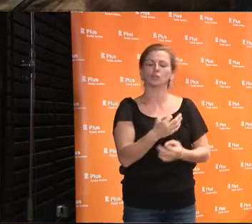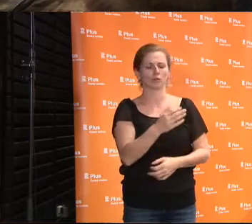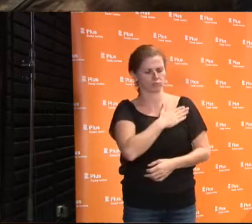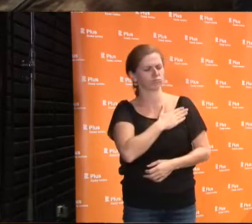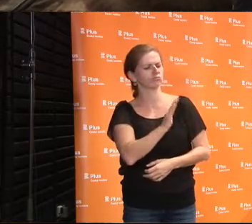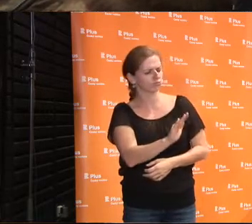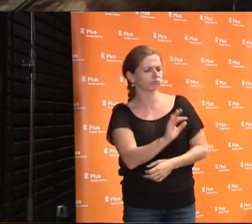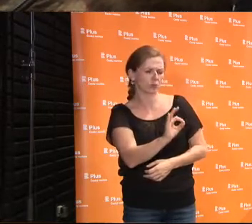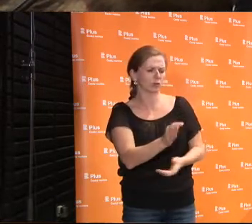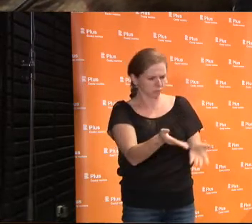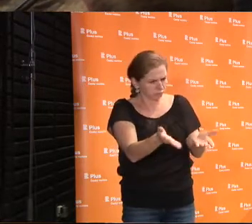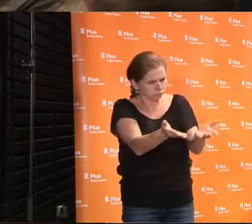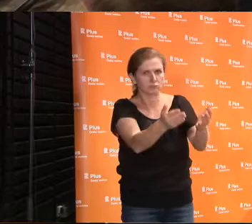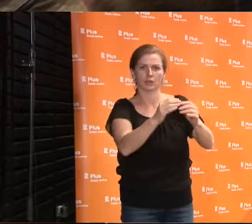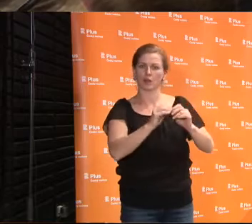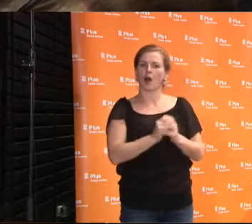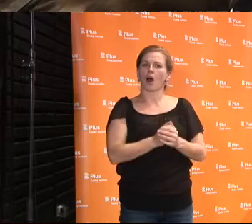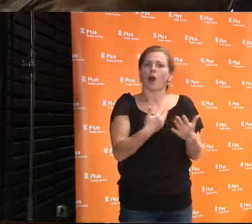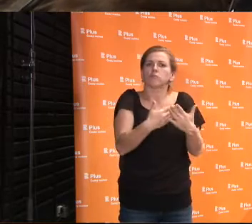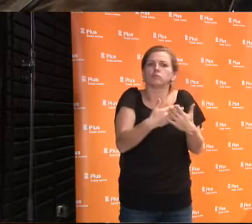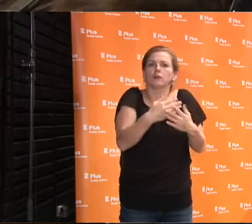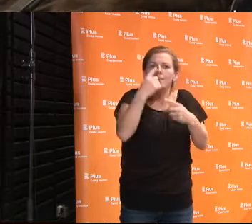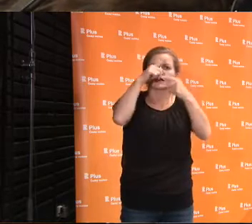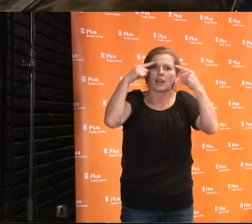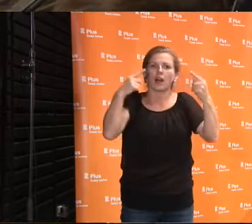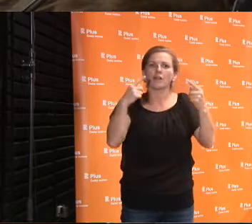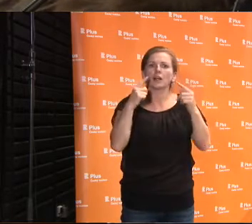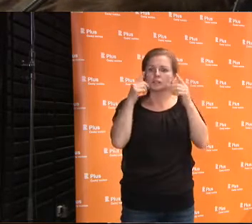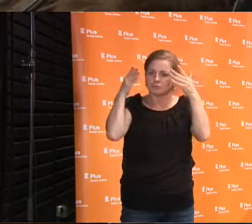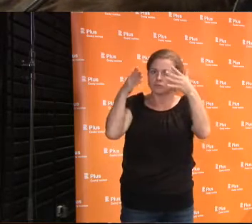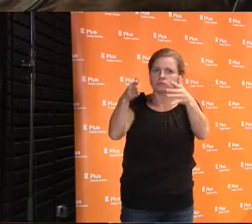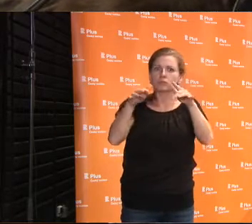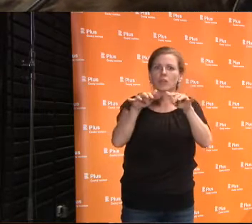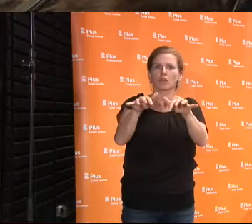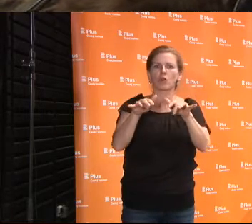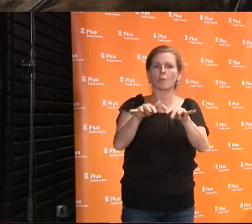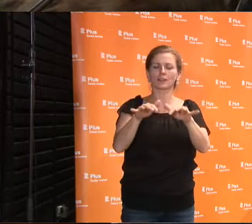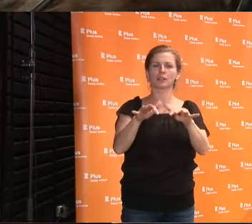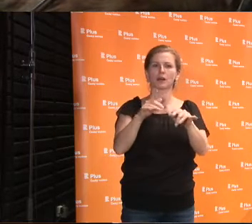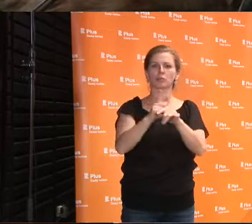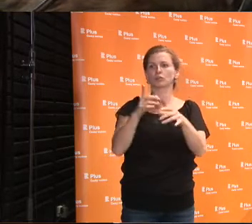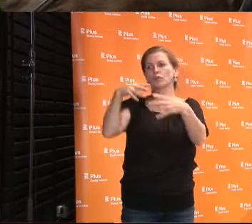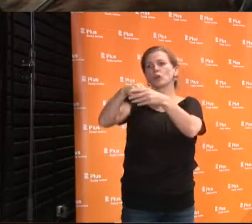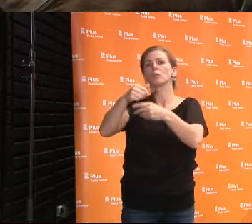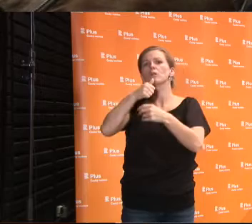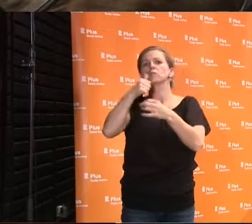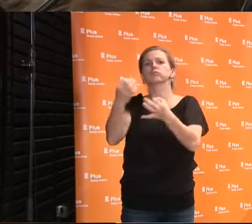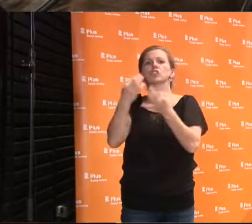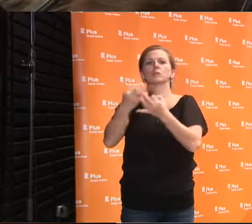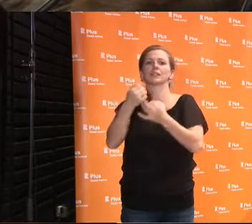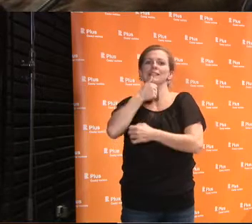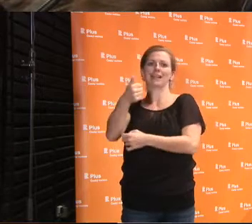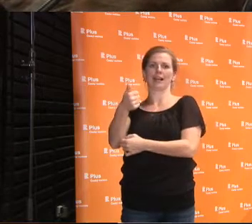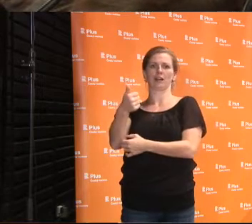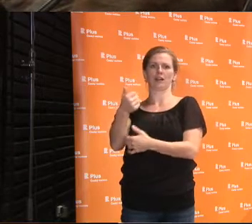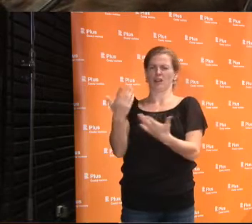vlastně jakoby vzdělávání k nějaké informatice je specifické pouze v rámci jednoho předmětu. A myslím si, že v jiných zemích to už